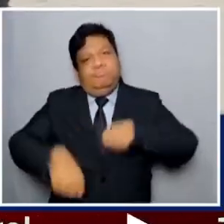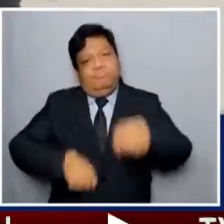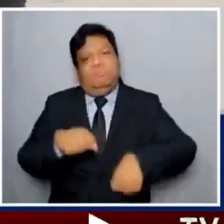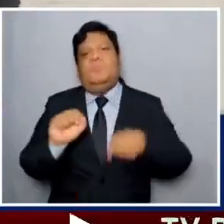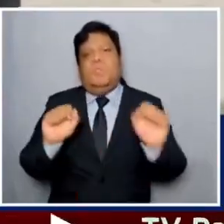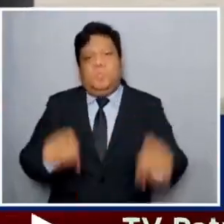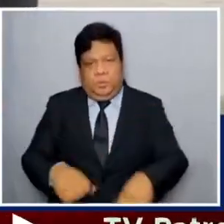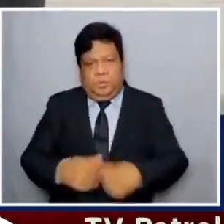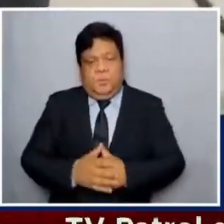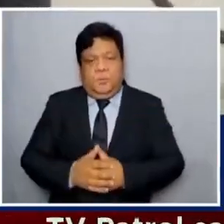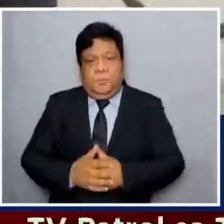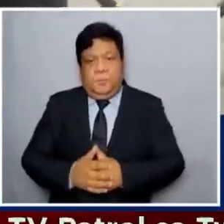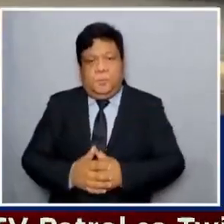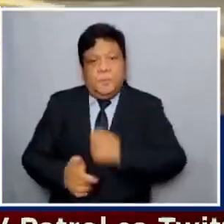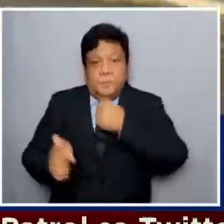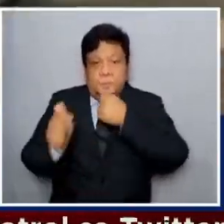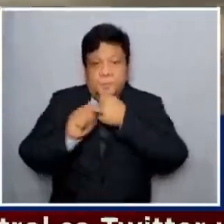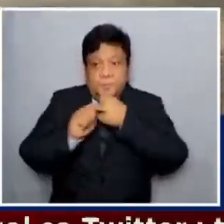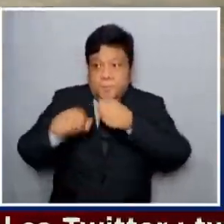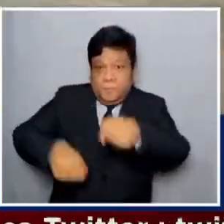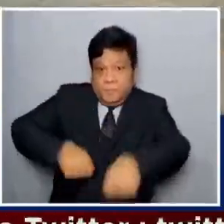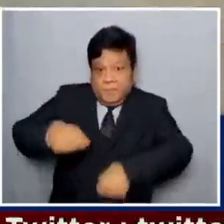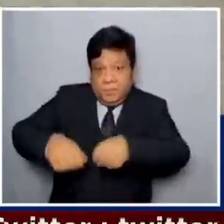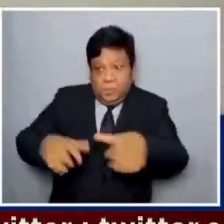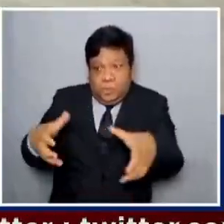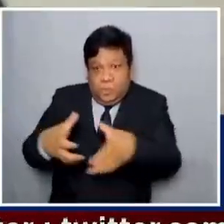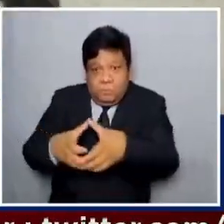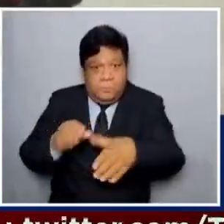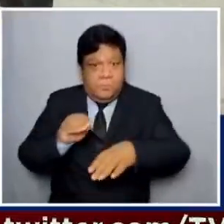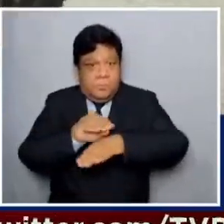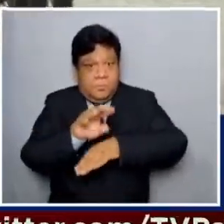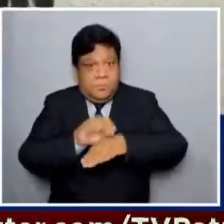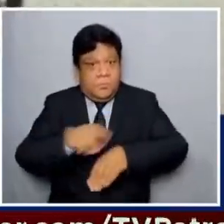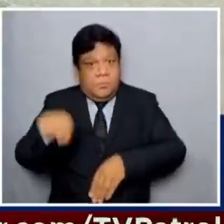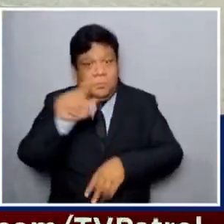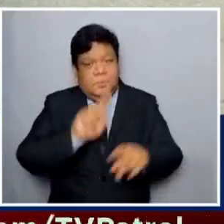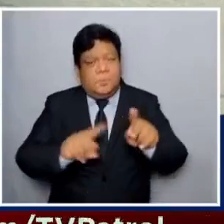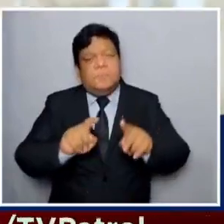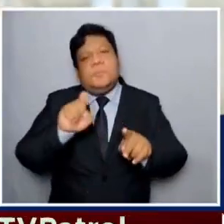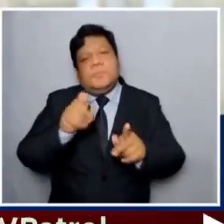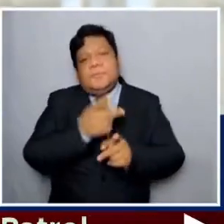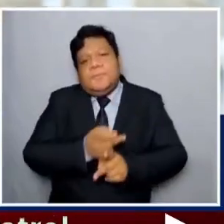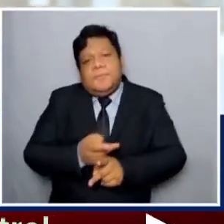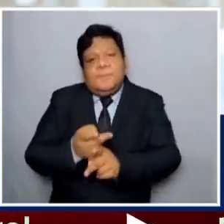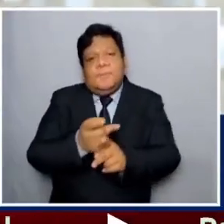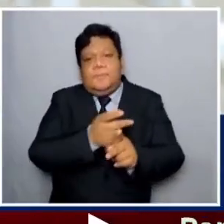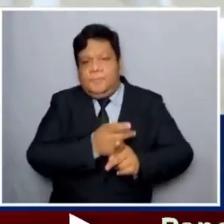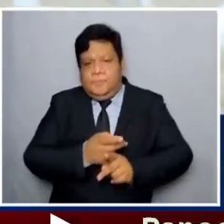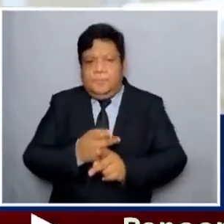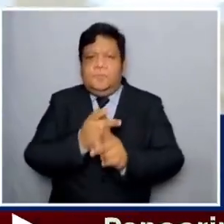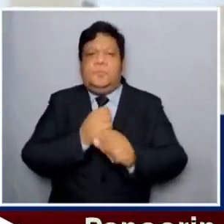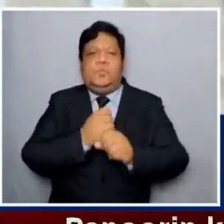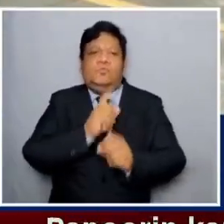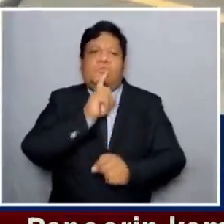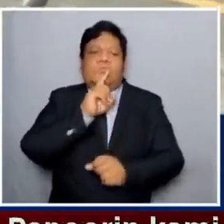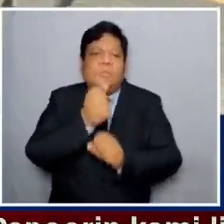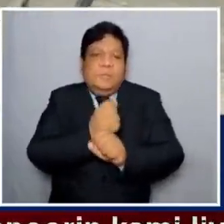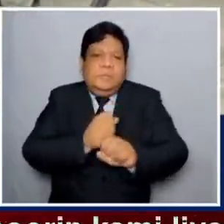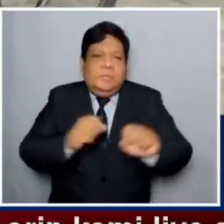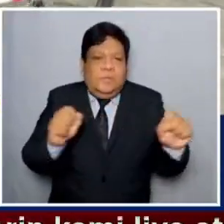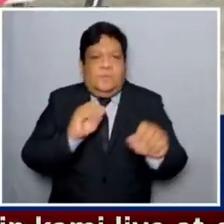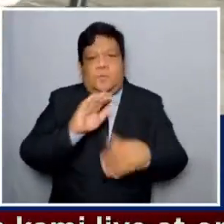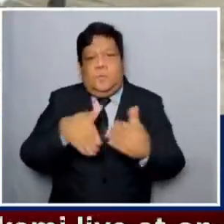mga siklista para sa kanilang hanay at sa mga motorista ang iba yung pag-iingat para matiyak ang kaligtasan ng